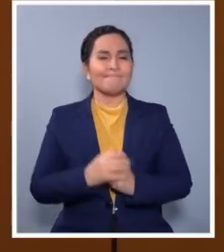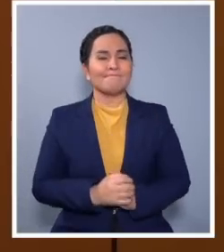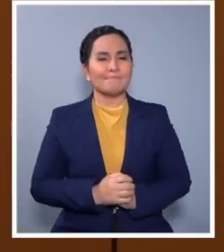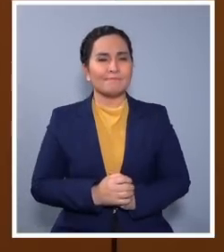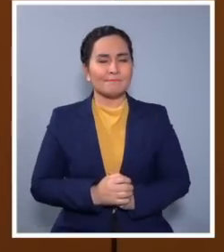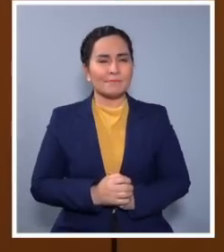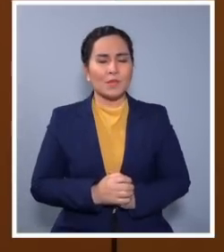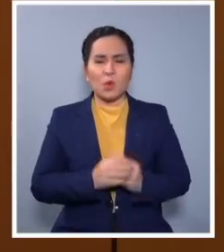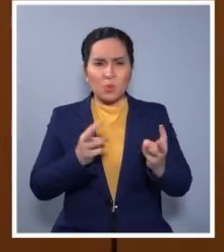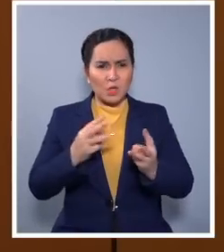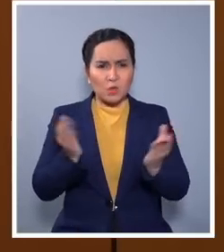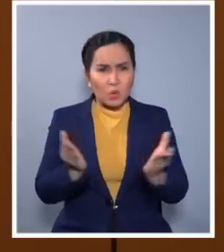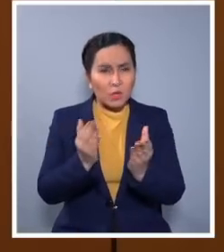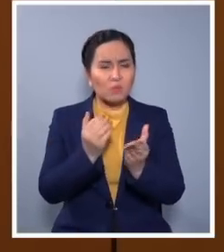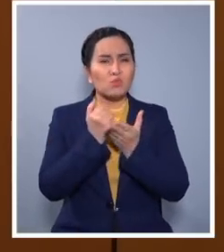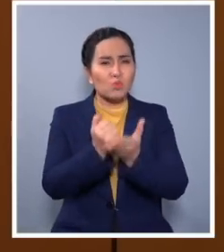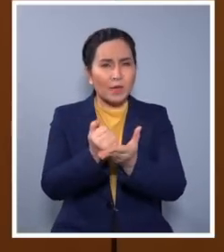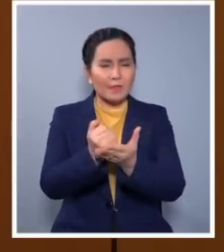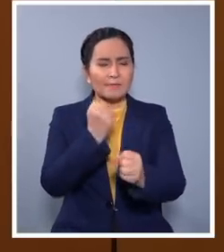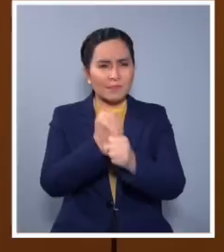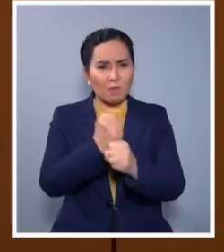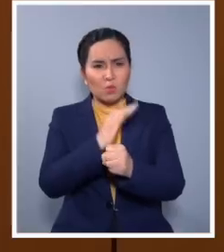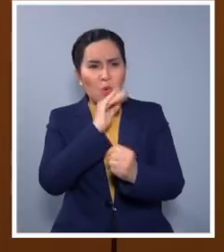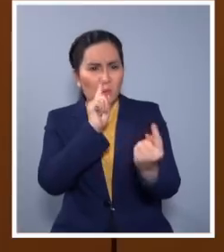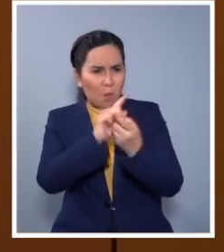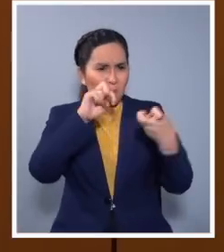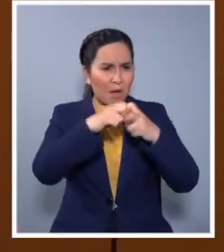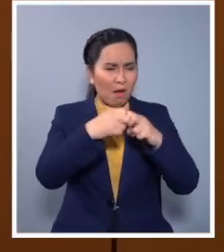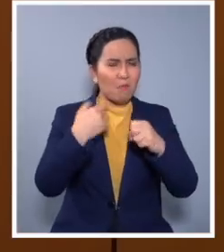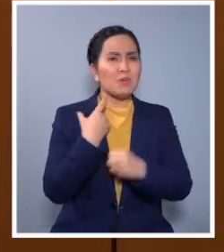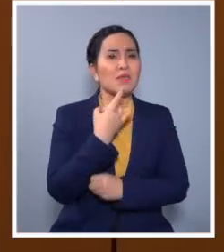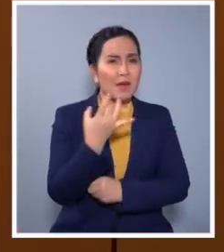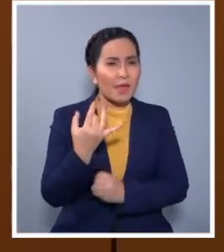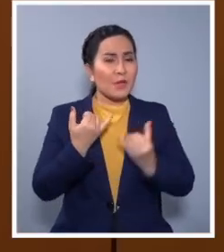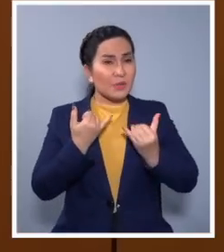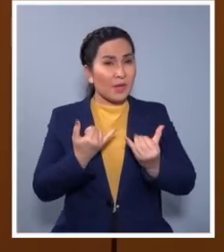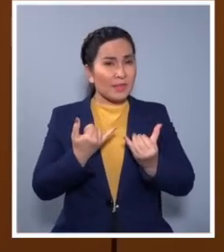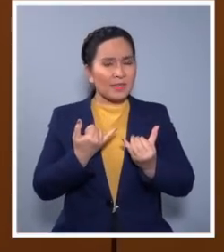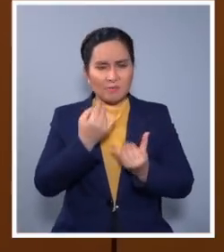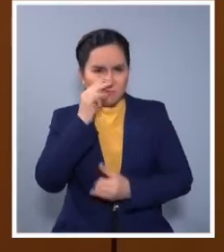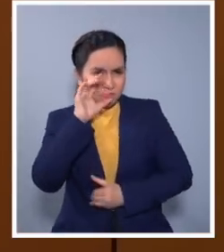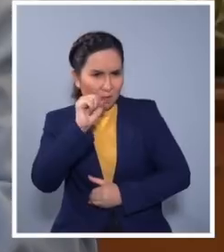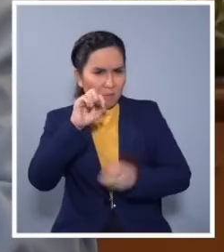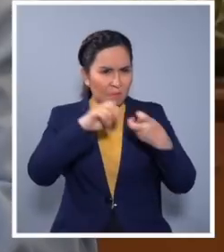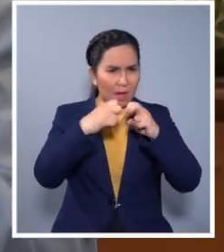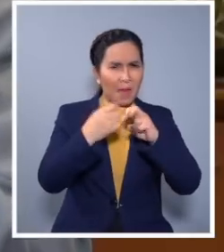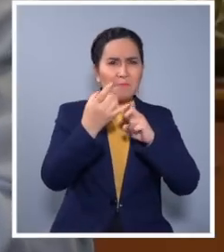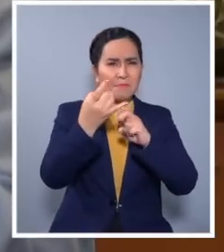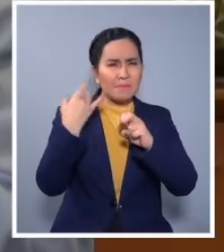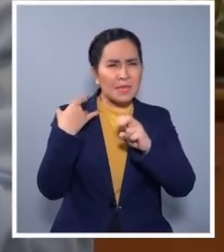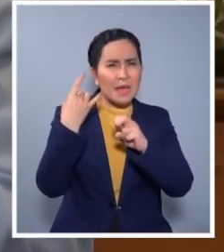ราก็มาช่วยกันมันมีปัญหาอะไรอย่างในปัจจุบันเนี้ยมีปัญหาอะไรที่เข